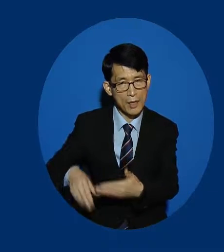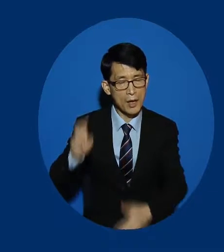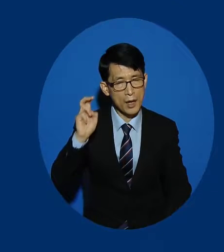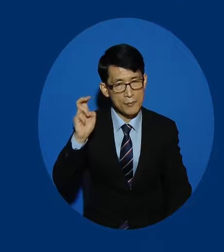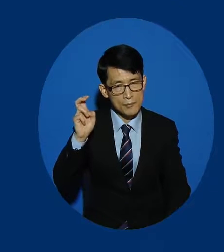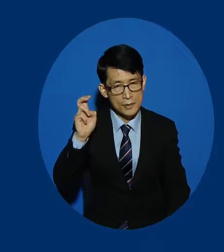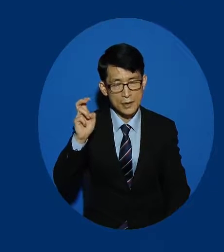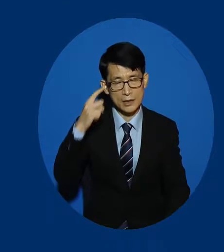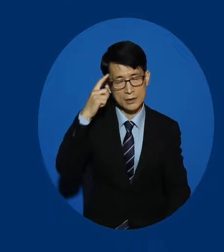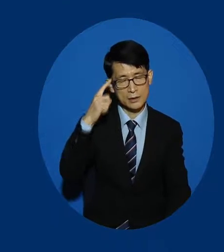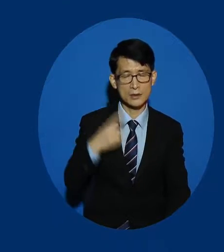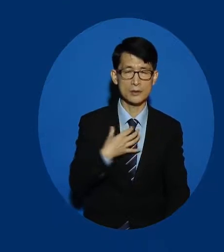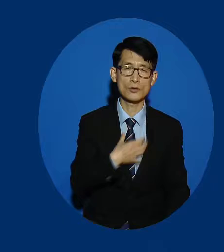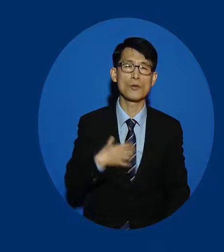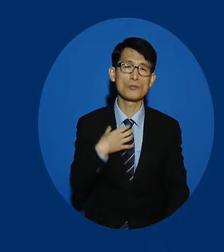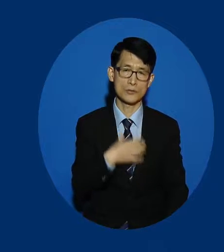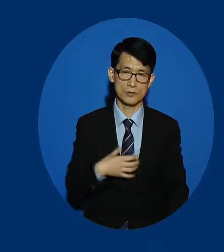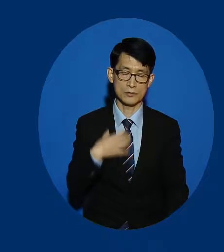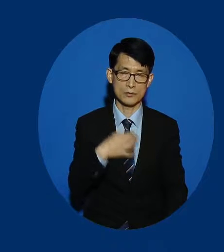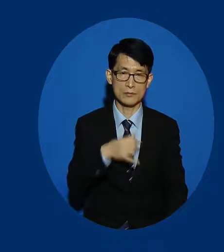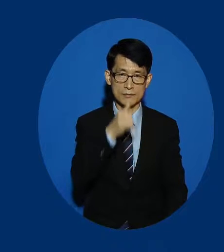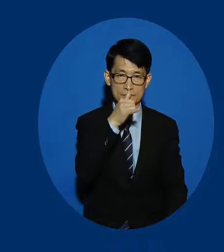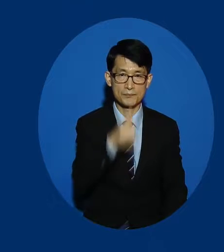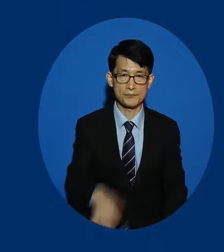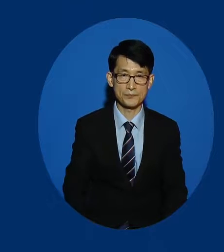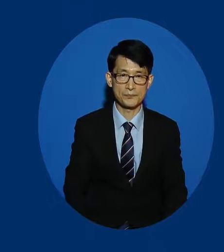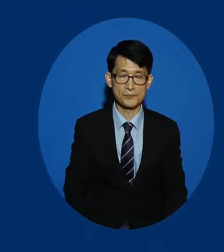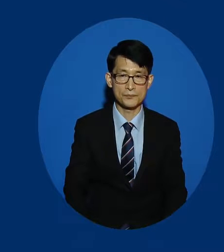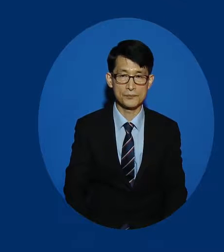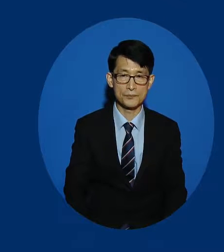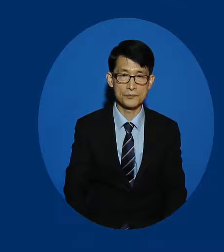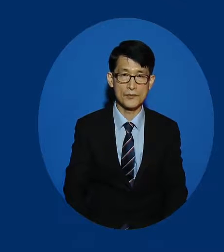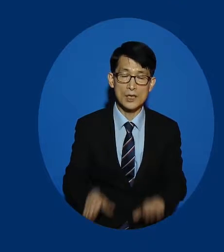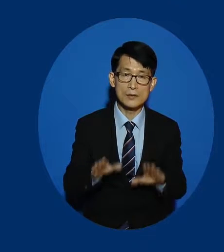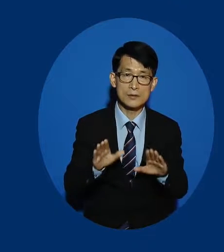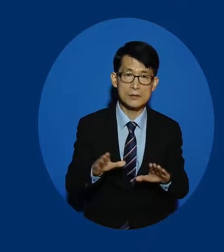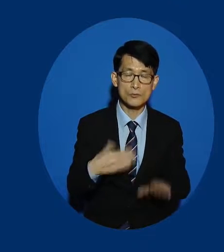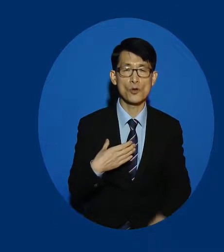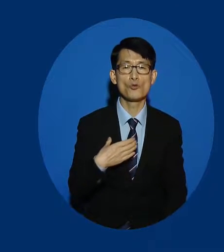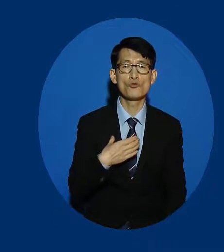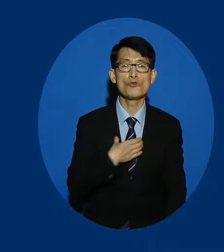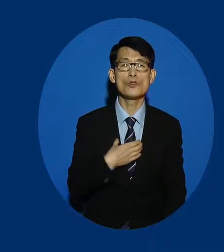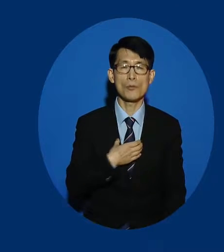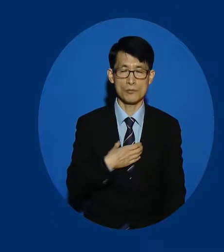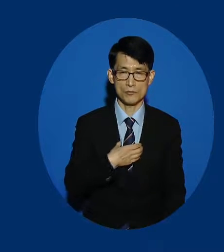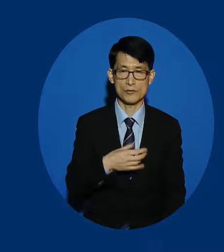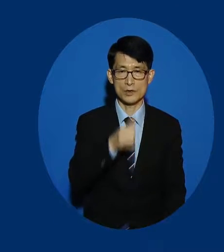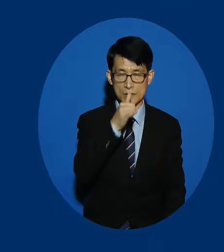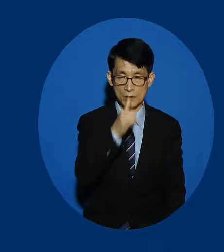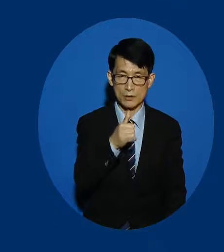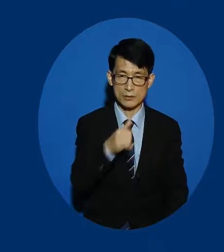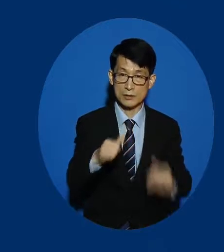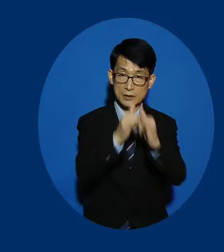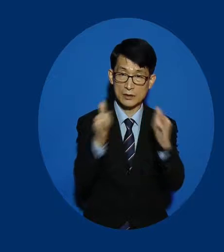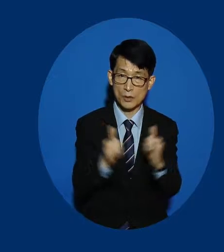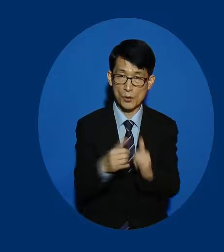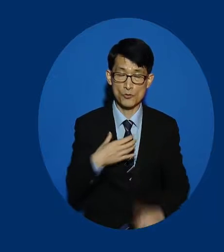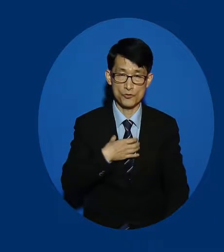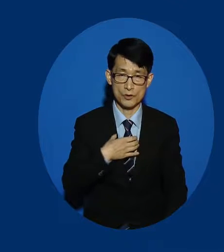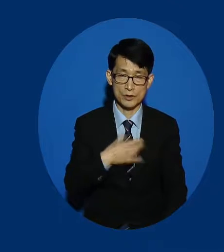우려를 좀 하는 걸 좀 말씀드립니다. 사실 지금 위기라고 많이 얘기합니다. 지금 사회적으로 굉장히